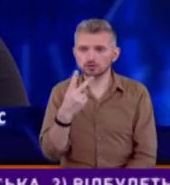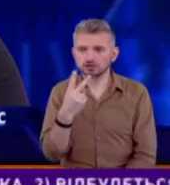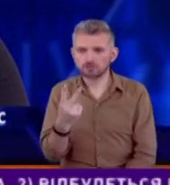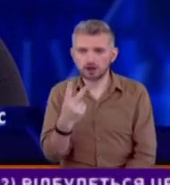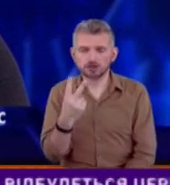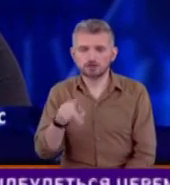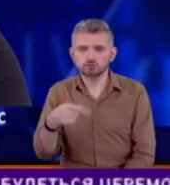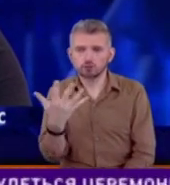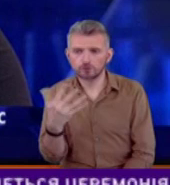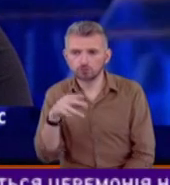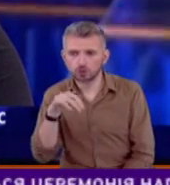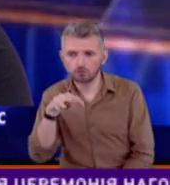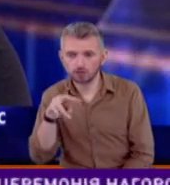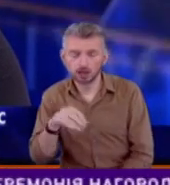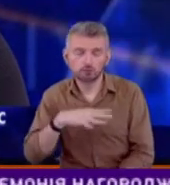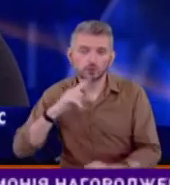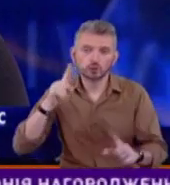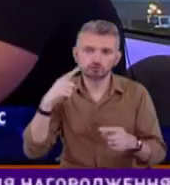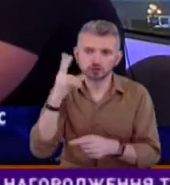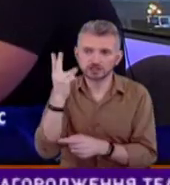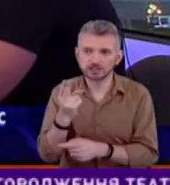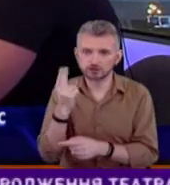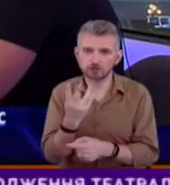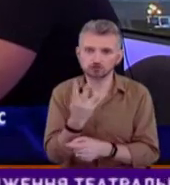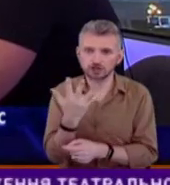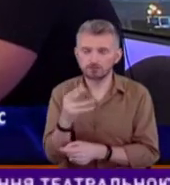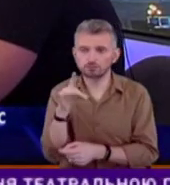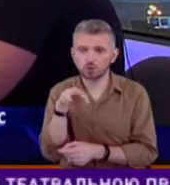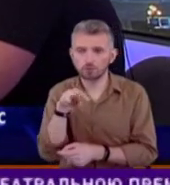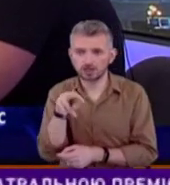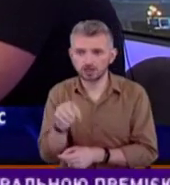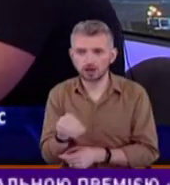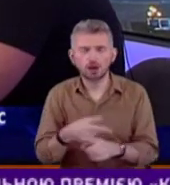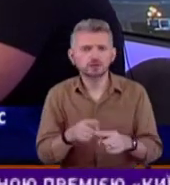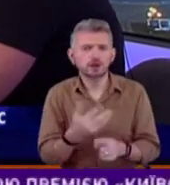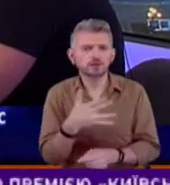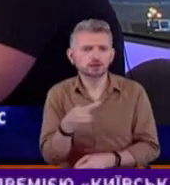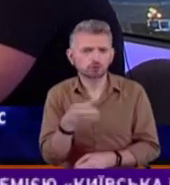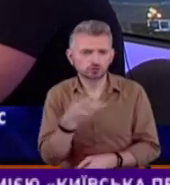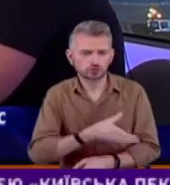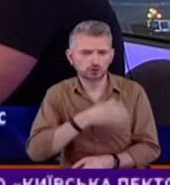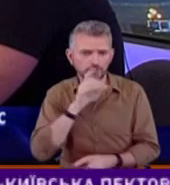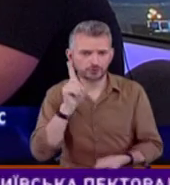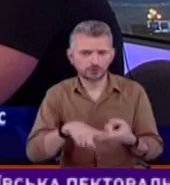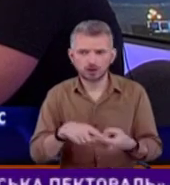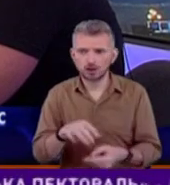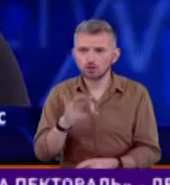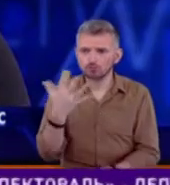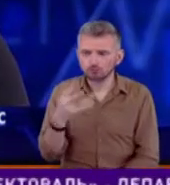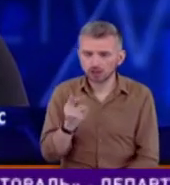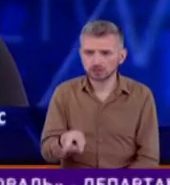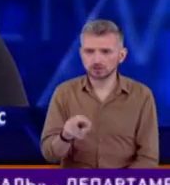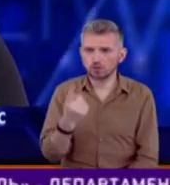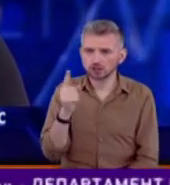1,5-2, 2,5 промилле, бывают даже совершенно фантастические цифры, там под 4-5 промилле. А це скільки горілки треба випити? Ну, це пол-літра,